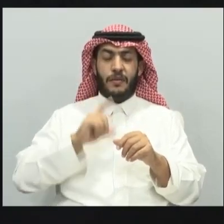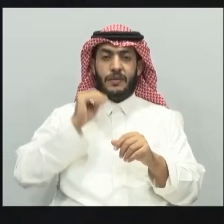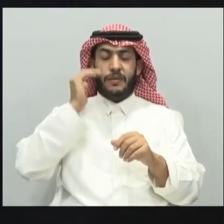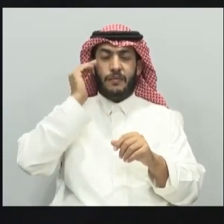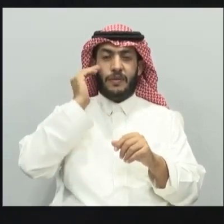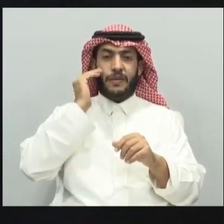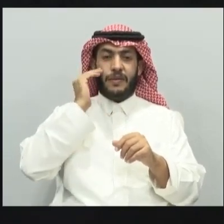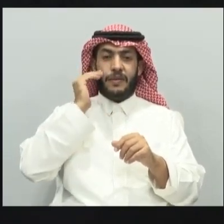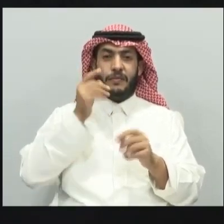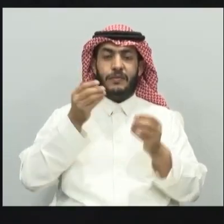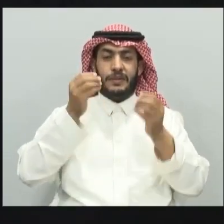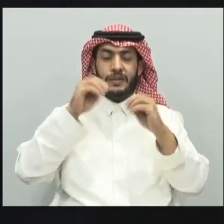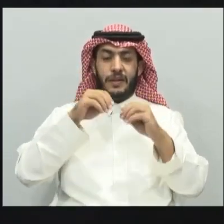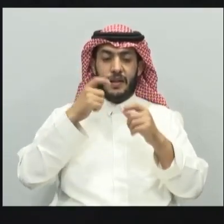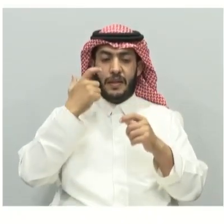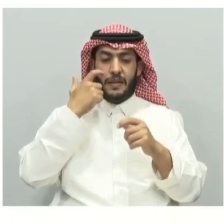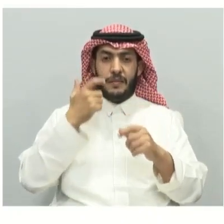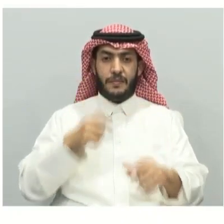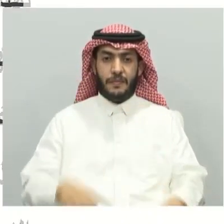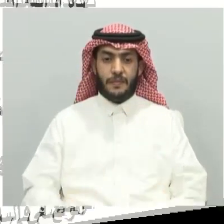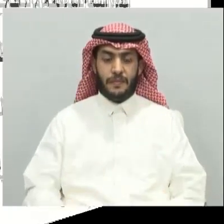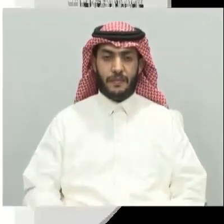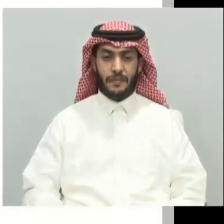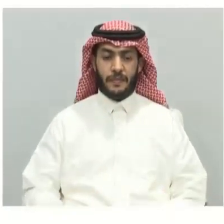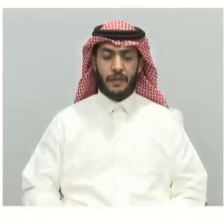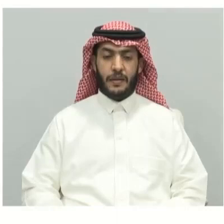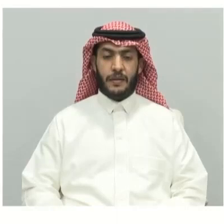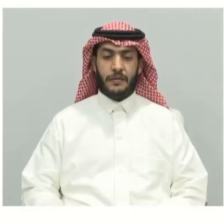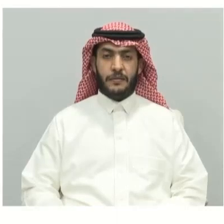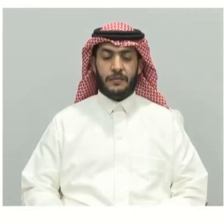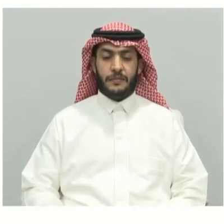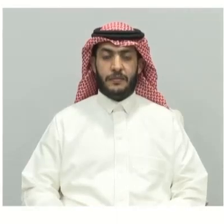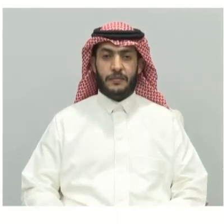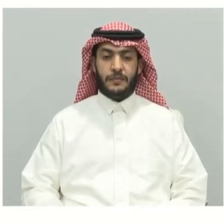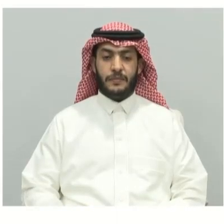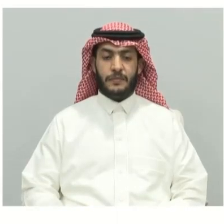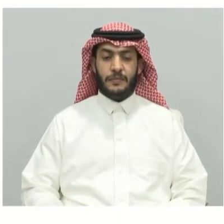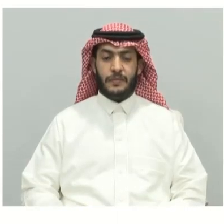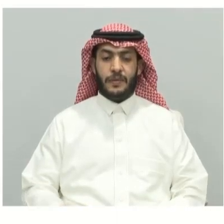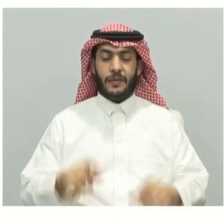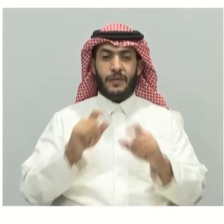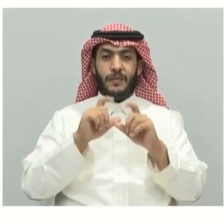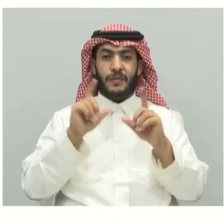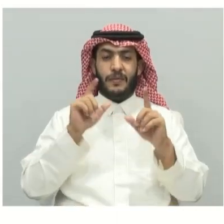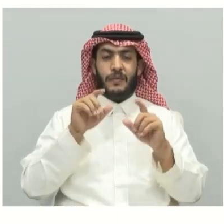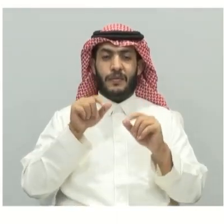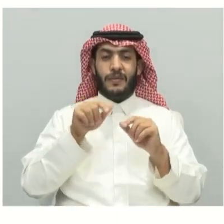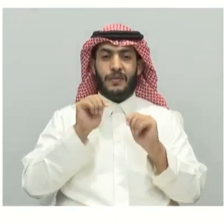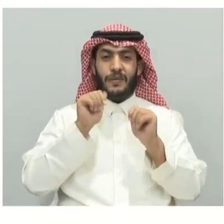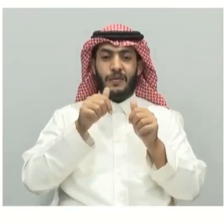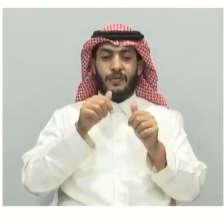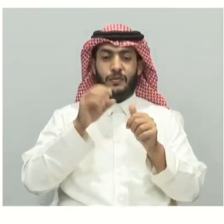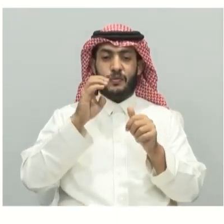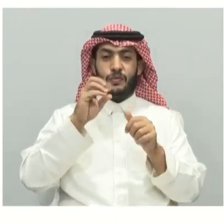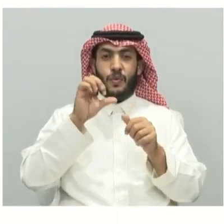والطالبات بمزيد من الانتباه والترك والتركيز هنا ناتي الى بيان جهود هؤلاء